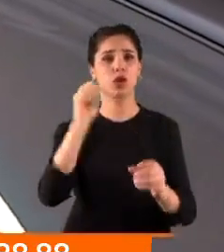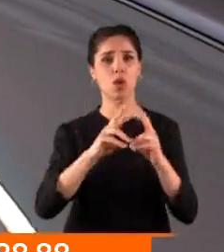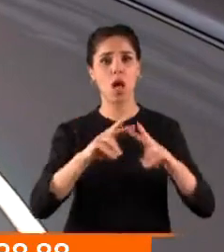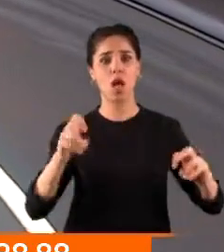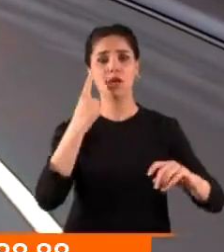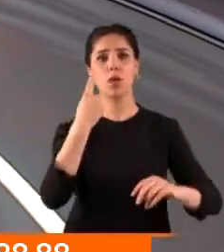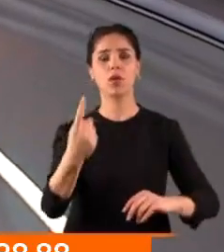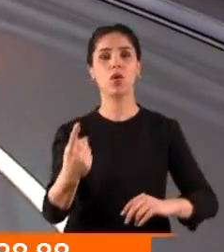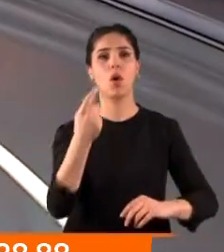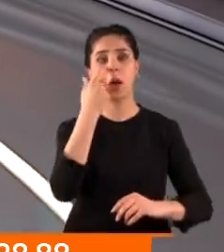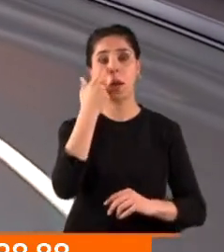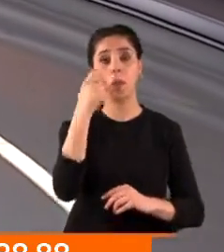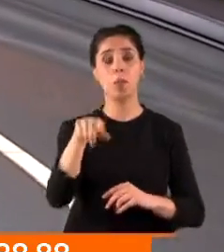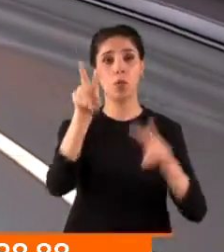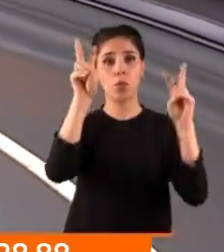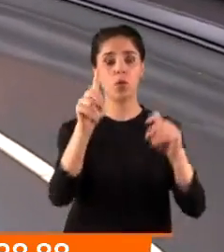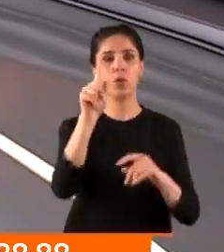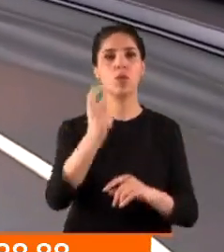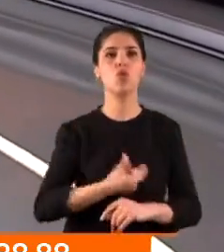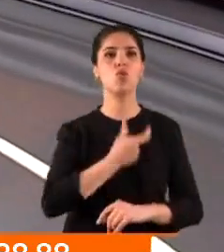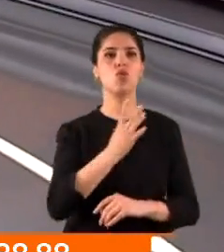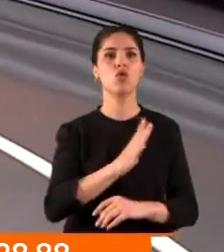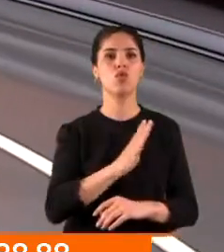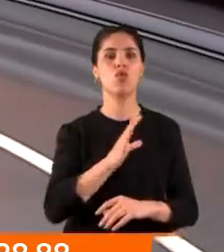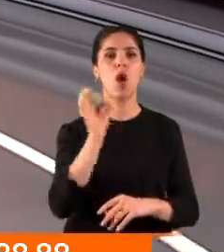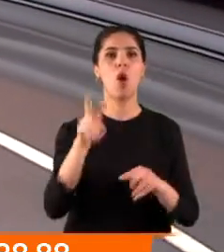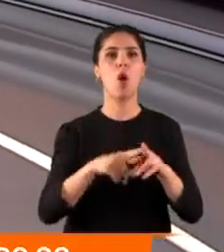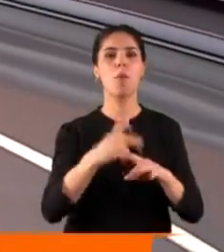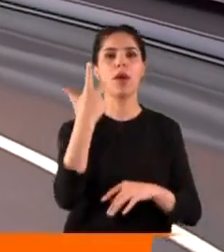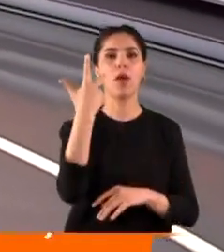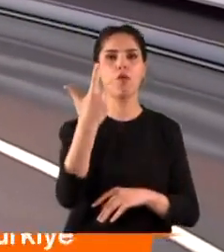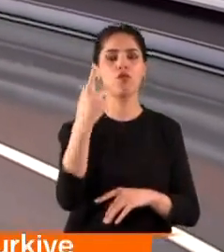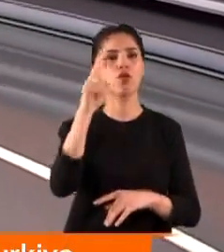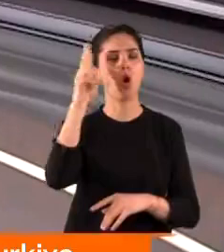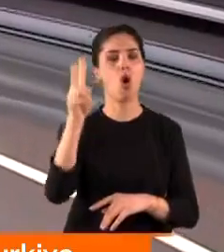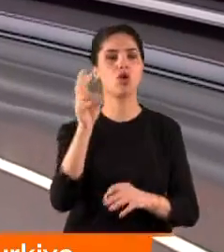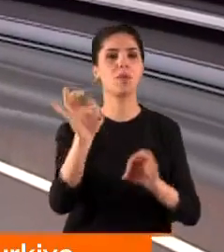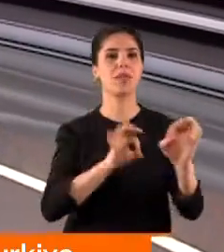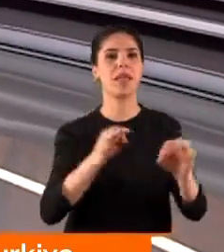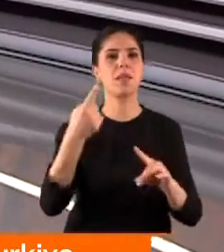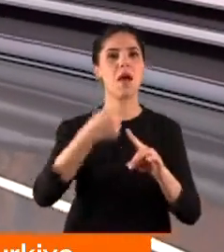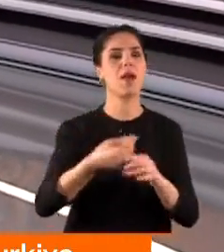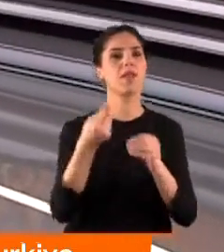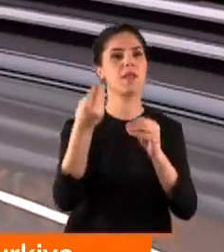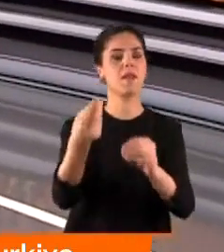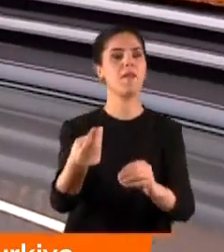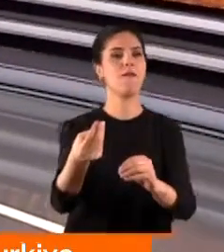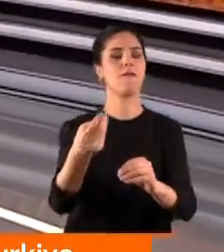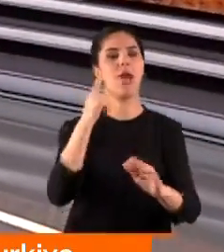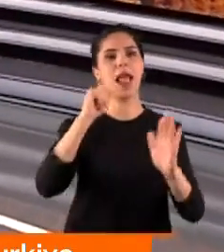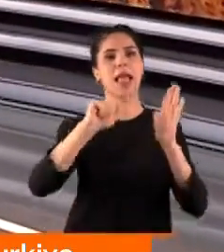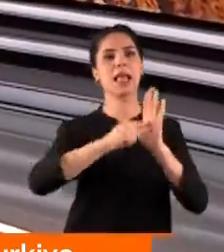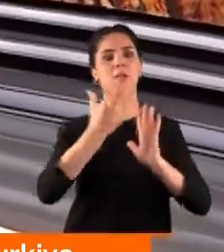son araştırmalarsa bu konuda bir umut ışığı oldu. Çünkü omega 3'ün otizmin tedavisinde iyileştirici etkisi